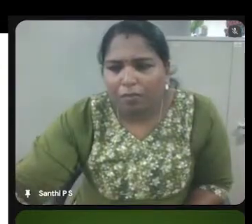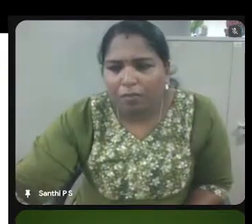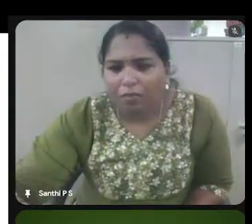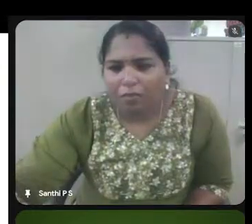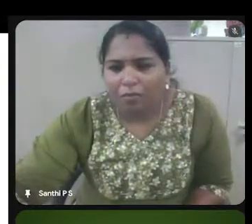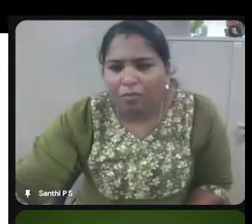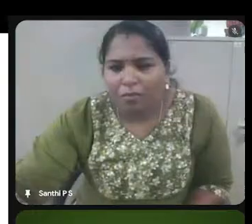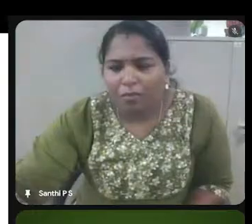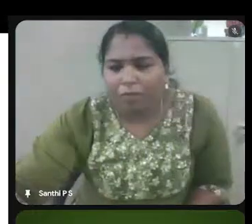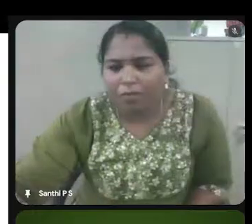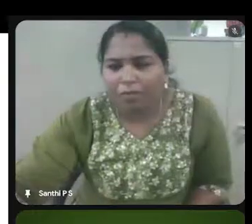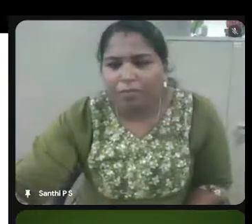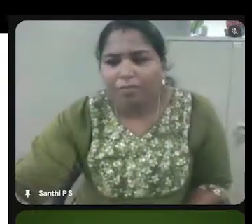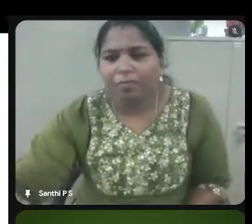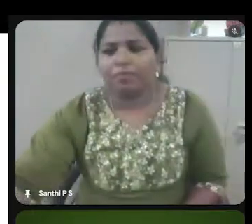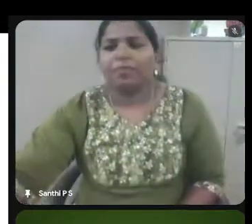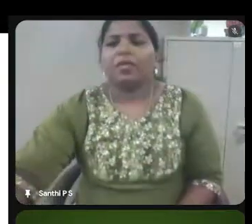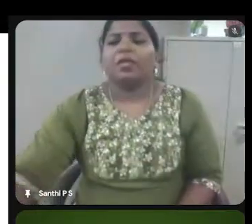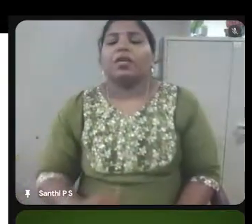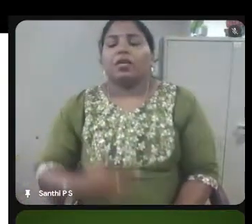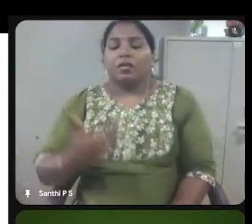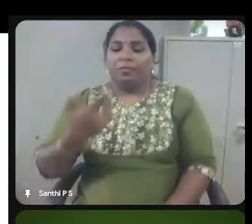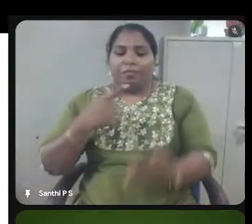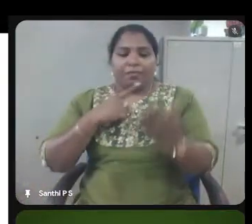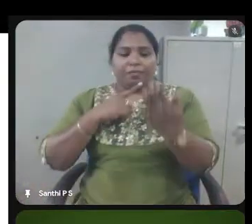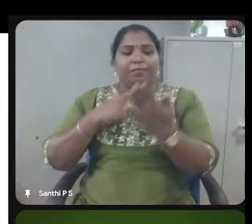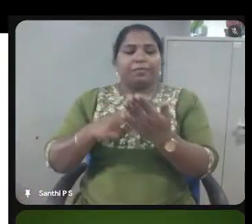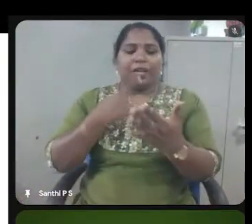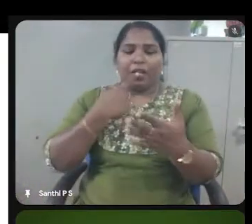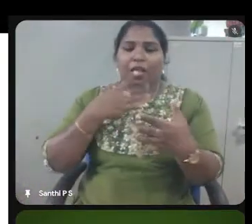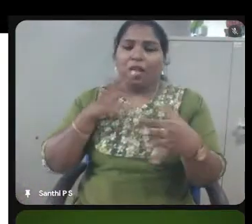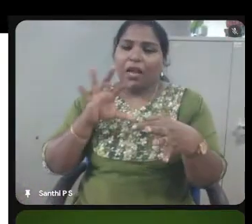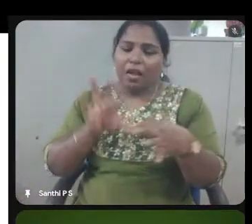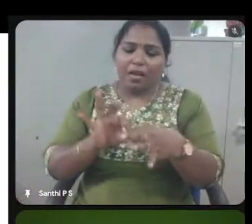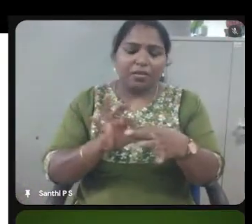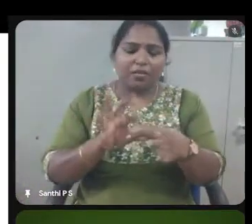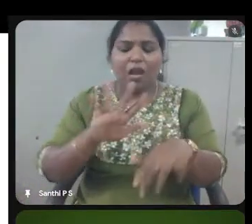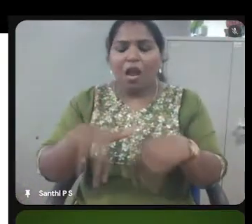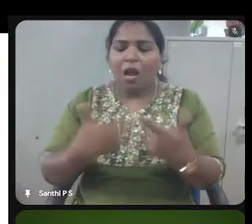വന്നിട്ടുള്ളത്, സ്ക്രീൻ അഡിക്ഷൻ എങ്ങനെ ഐഡന്റിഫൈ ചെയ്യാം, അതെങ്ങനെ ഹാൻഡിൽ ചെയ്യാം?